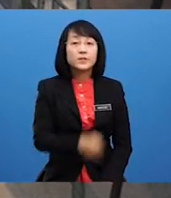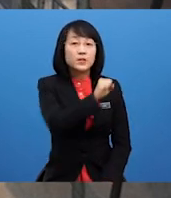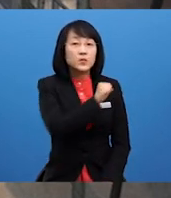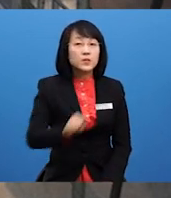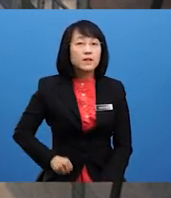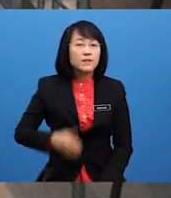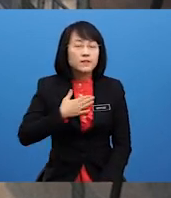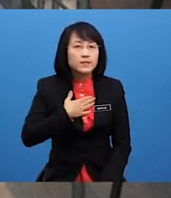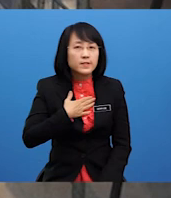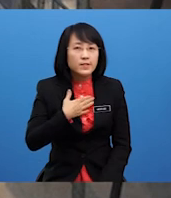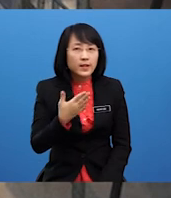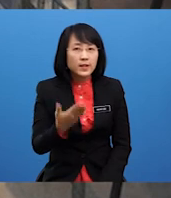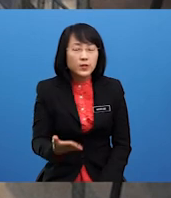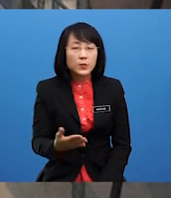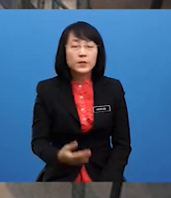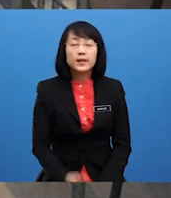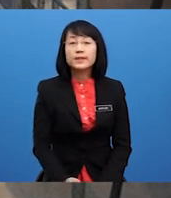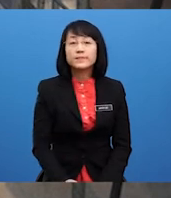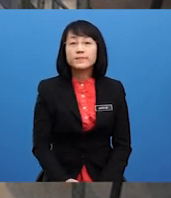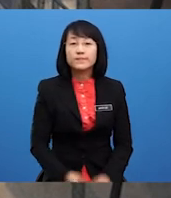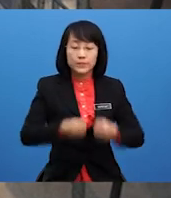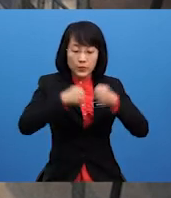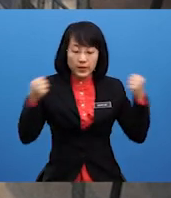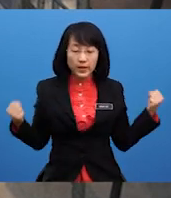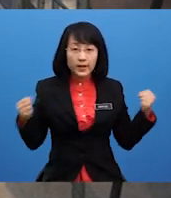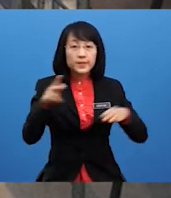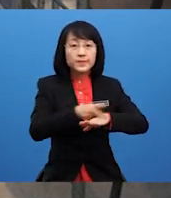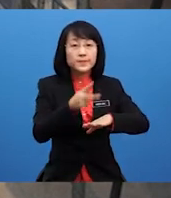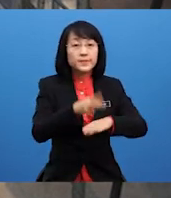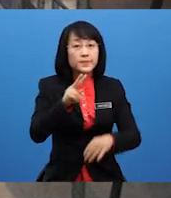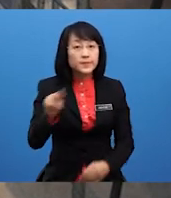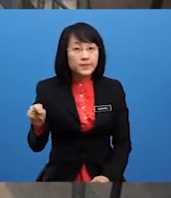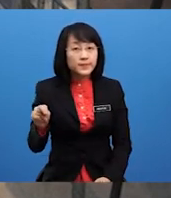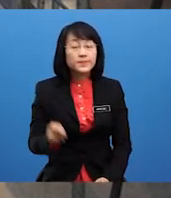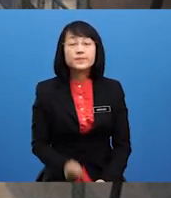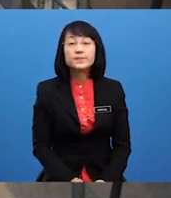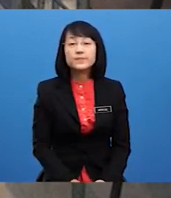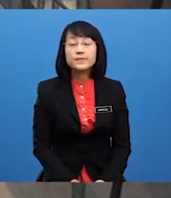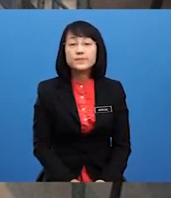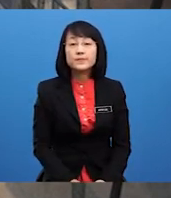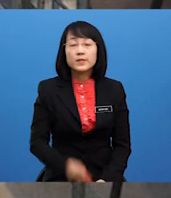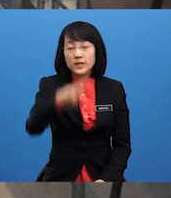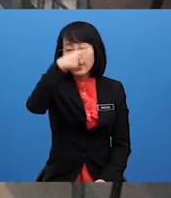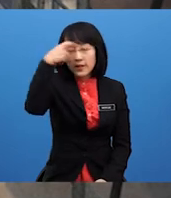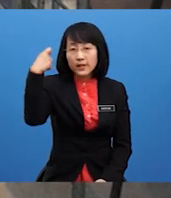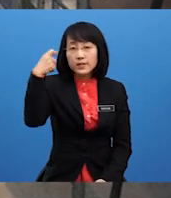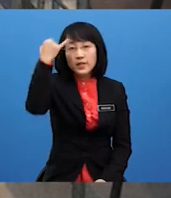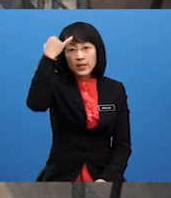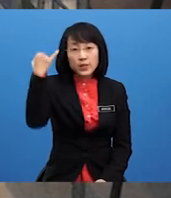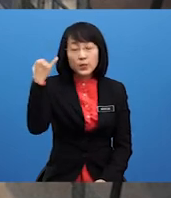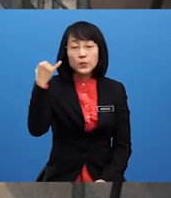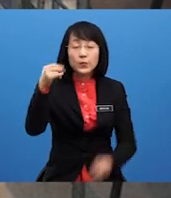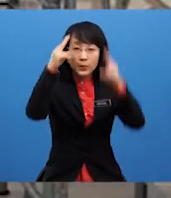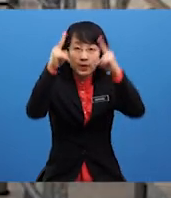sanggup menanggalkan pakaian diraja kerana merasakan ilmu Maulana Abu Bakar lebih bernilai dari